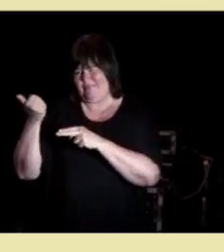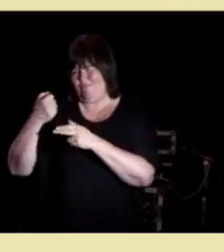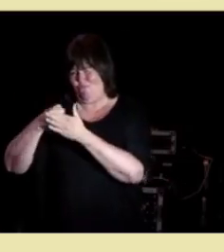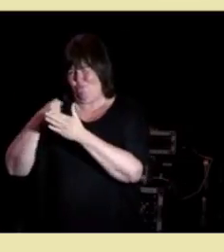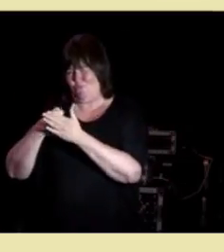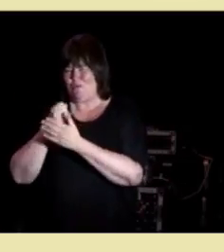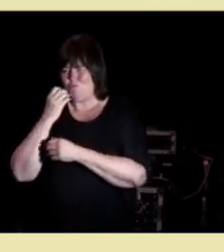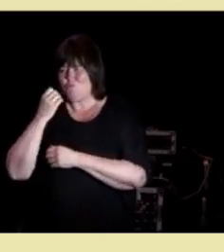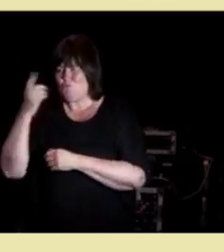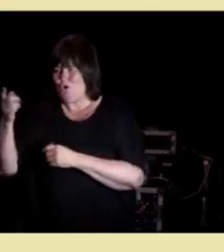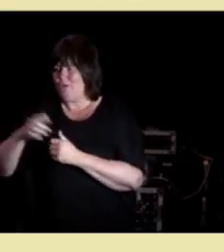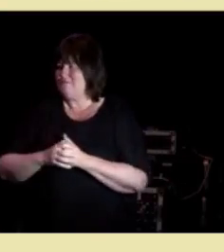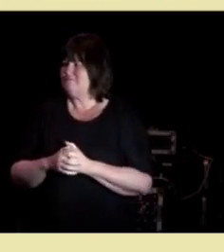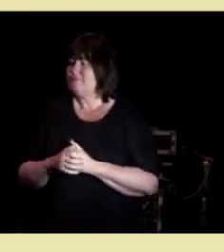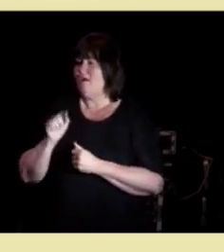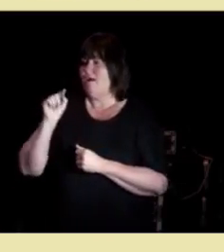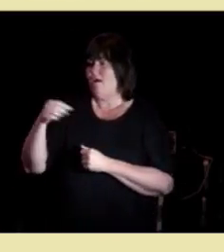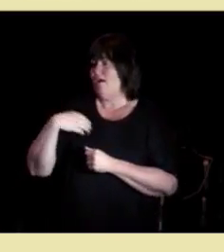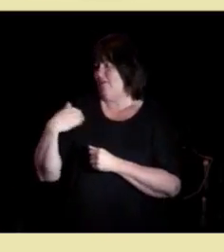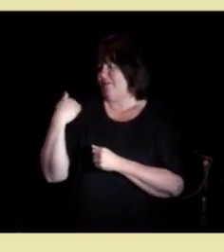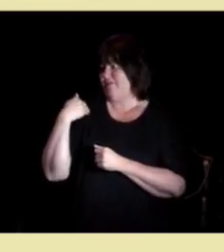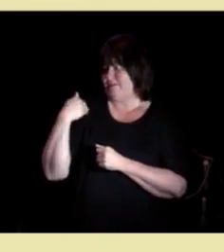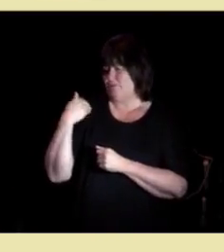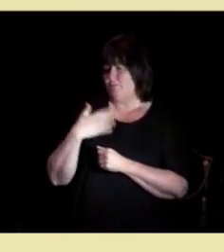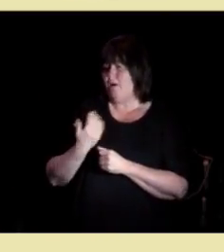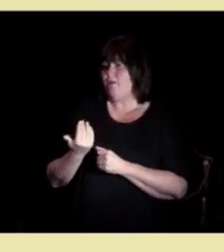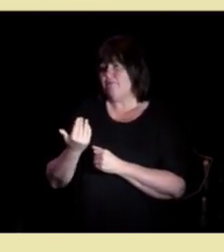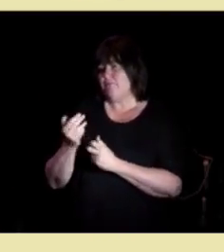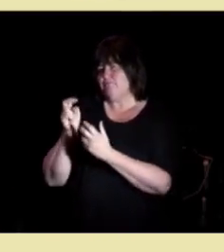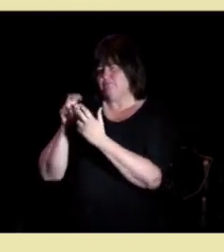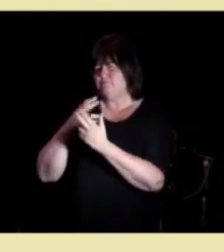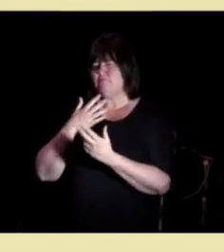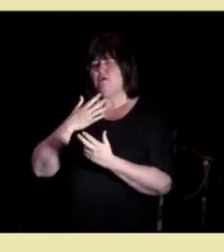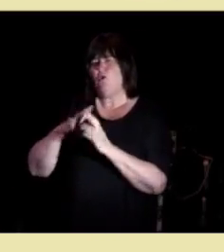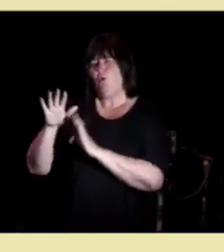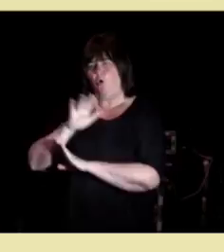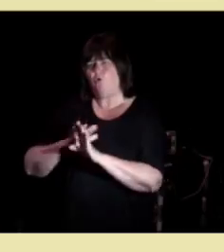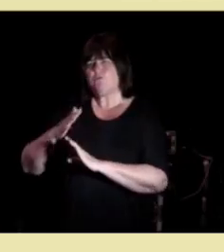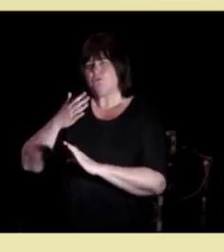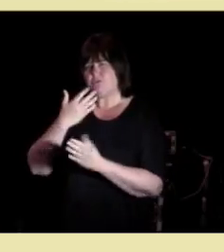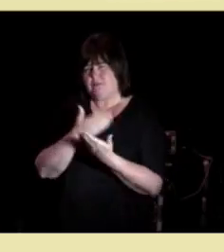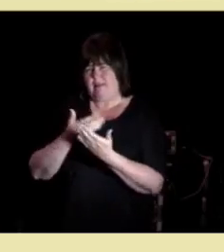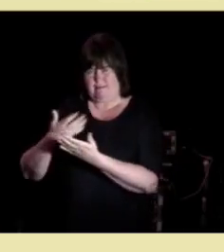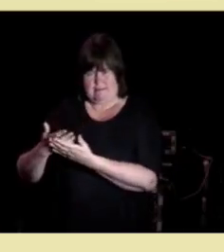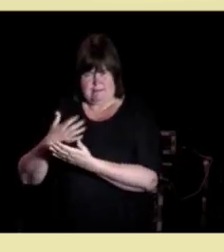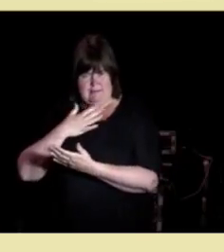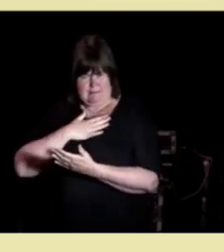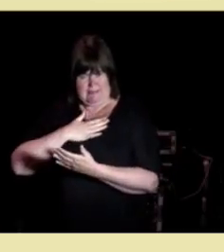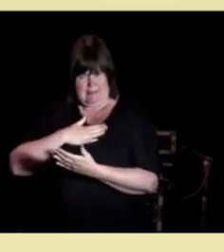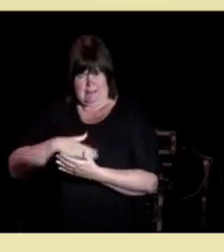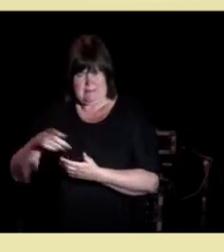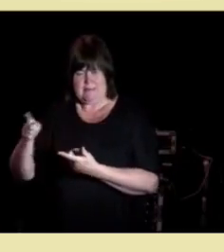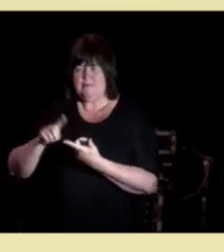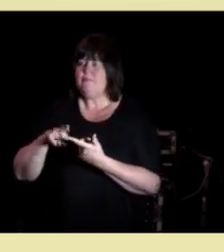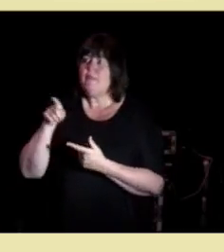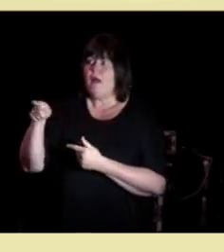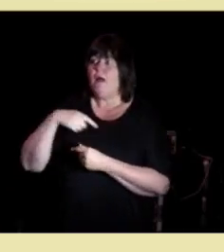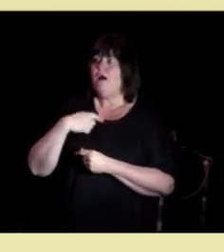helse- og omsorgstjenesten. Og det betyr jo litt at Nils Arne Eggen sier at vi er i Champions League.